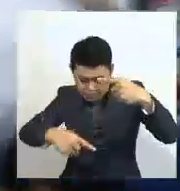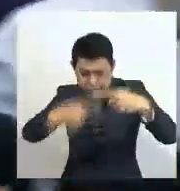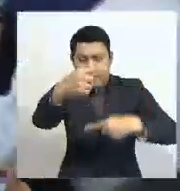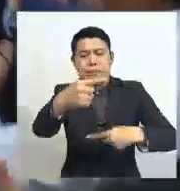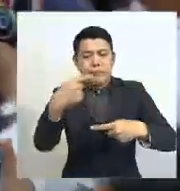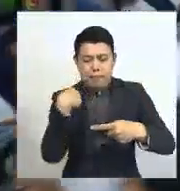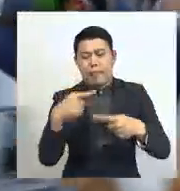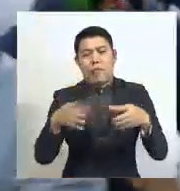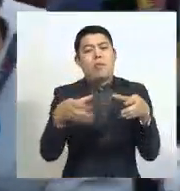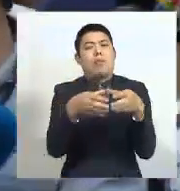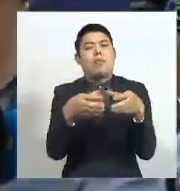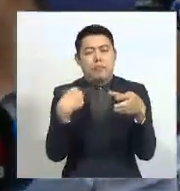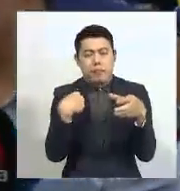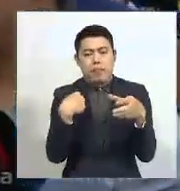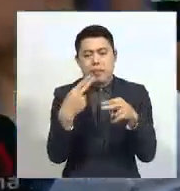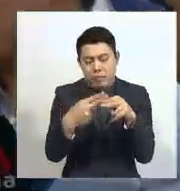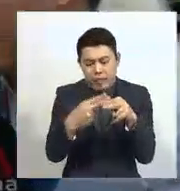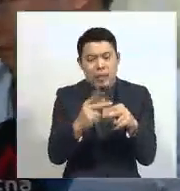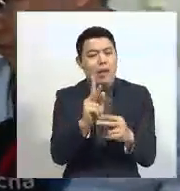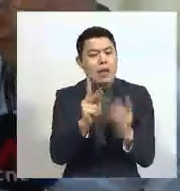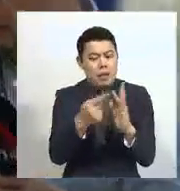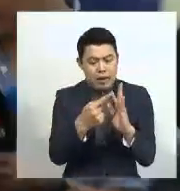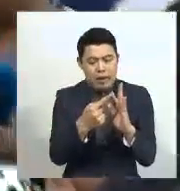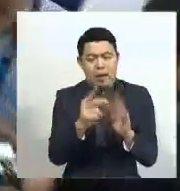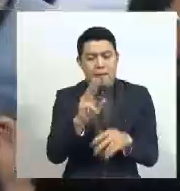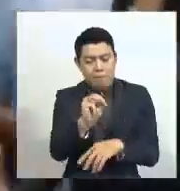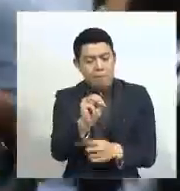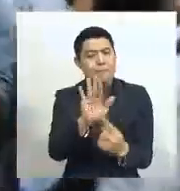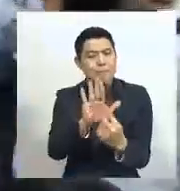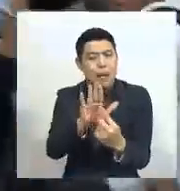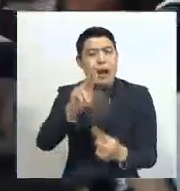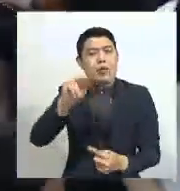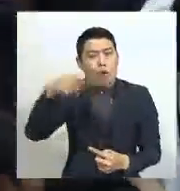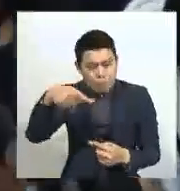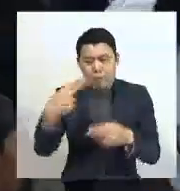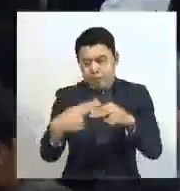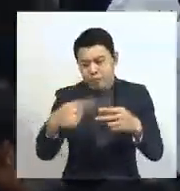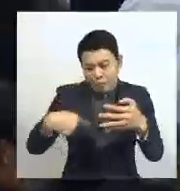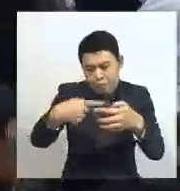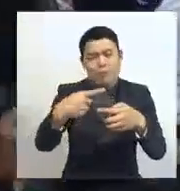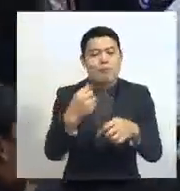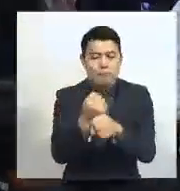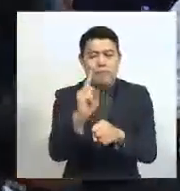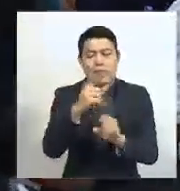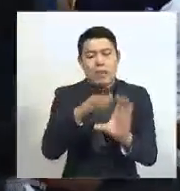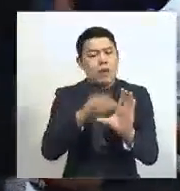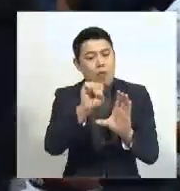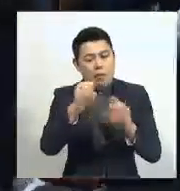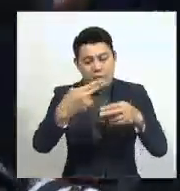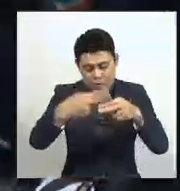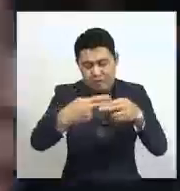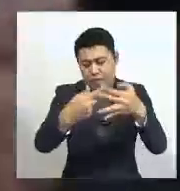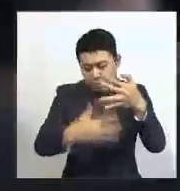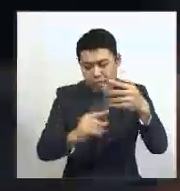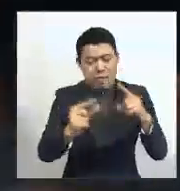ชื่อในส่วนของพรรคขึ้นมานะครับก็คือคุณคีรีภวดคุณมานพคีรีภวดลนะครับกลุ่มชาติพันธุ์ผู้สมัครส.ส.บัญชีร